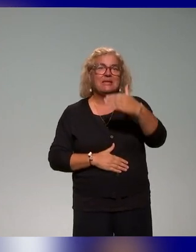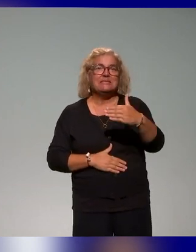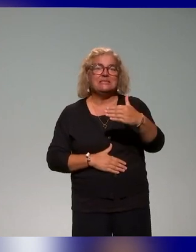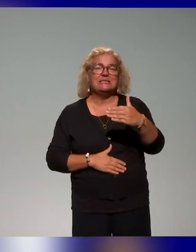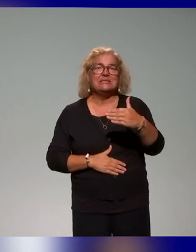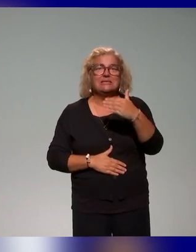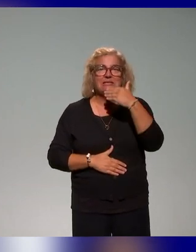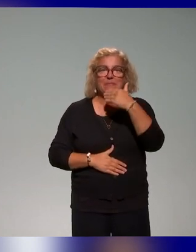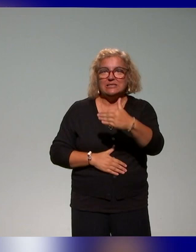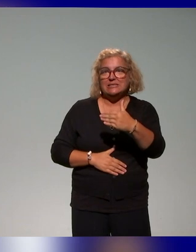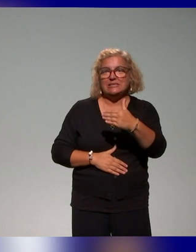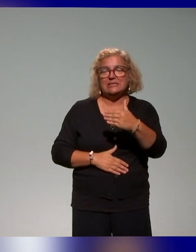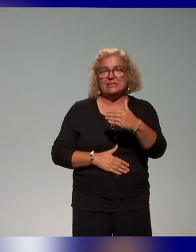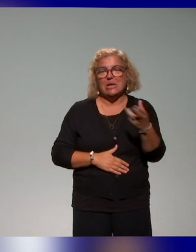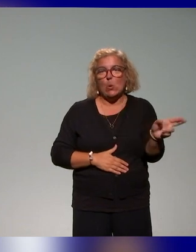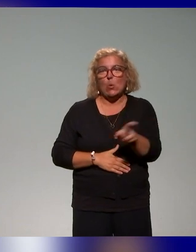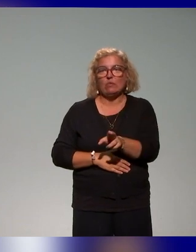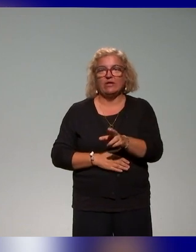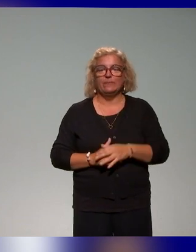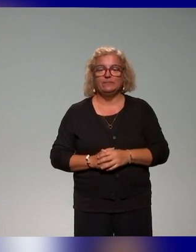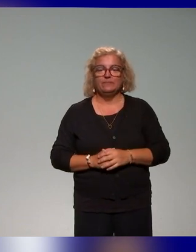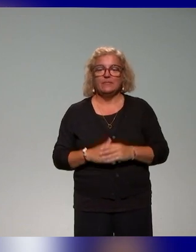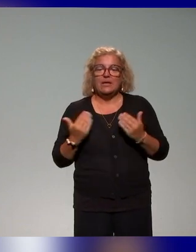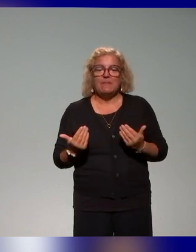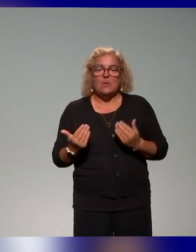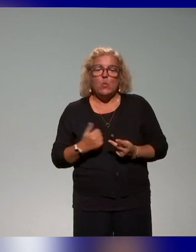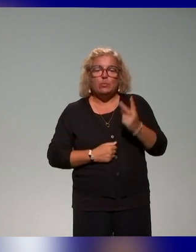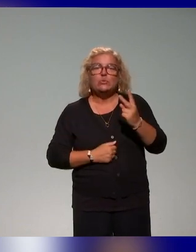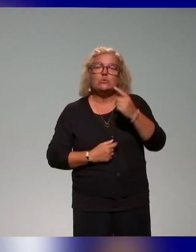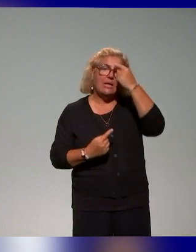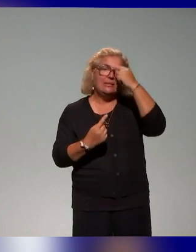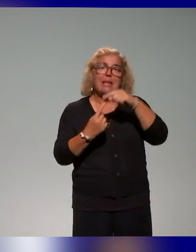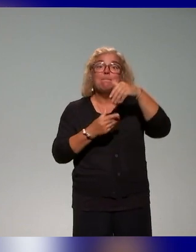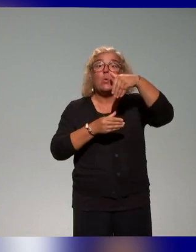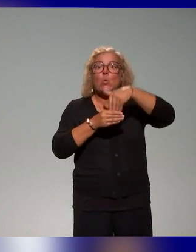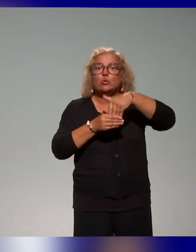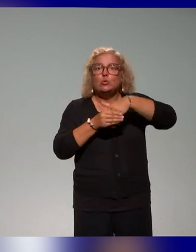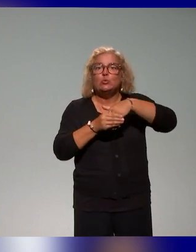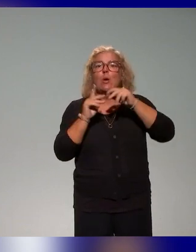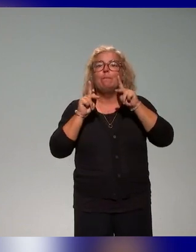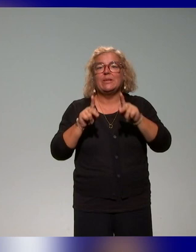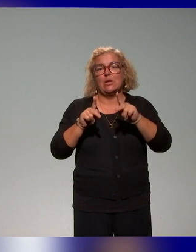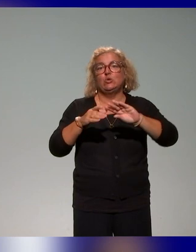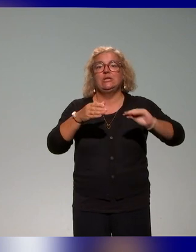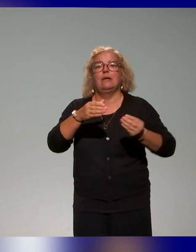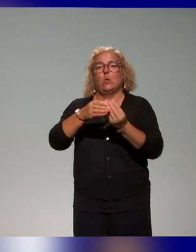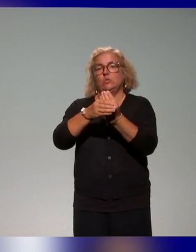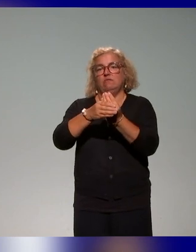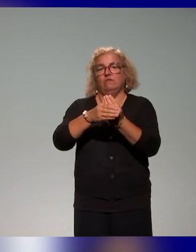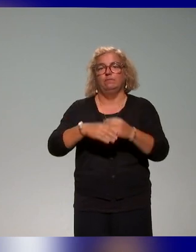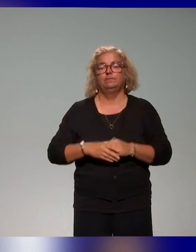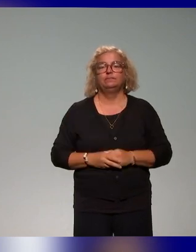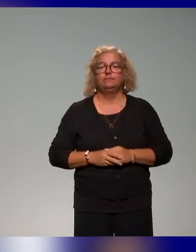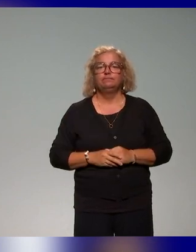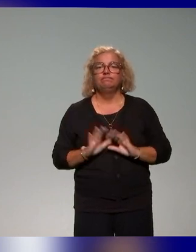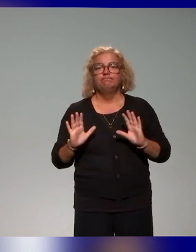Aymeric, et à tout de suite pour parler du contenu, hein, puisqu'on va parler de la pédagogie inclusive. Donc,